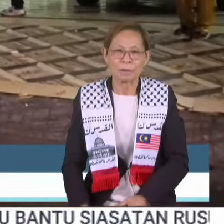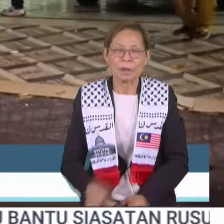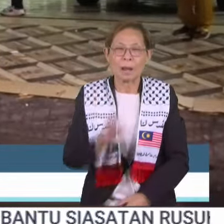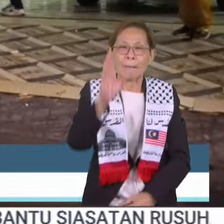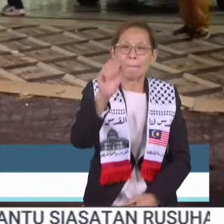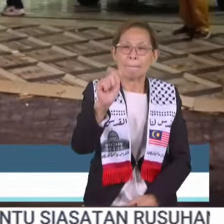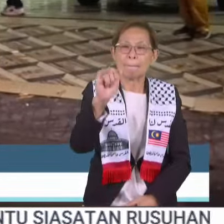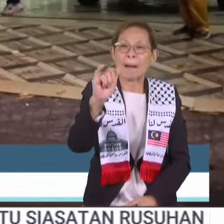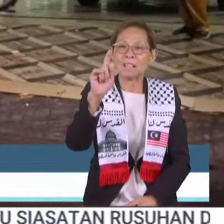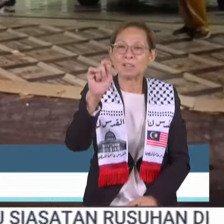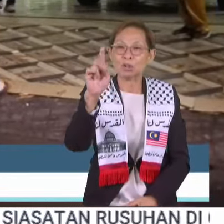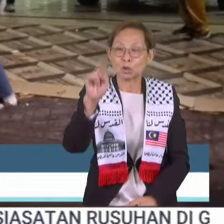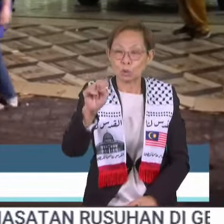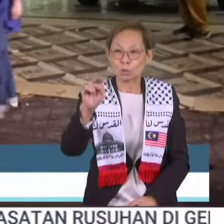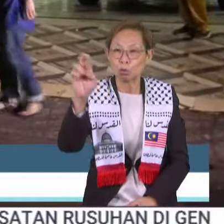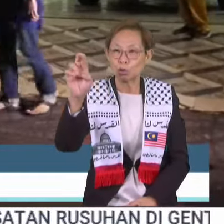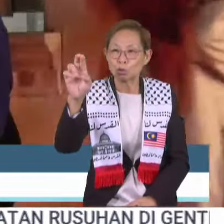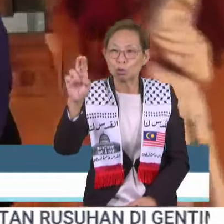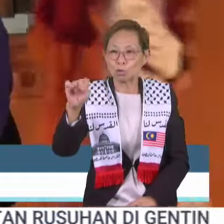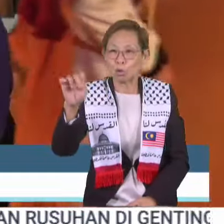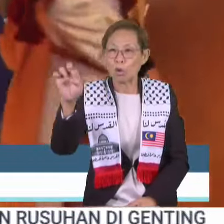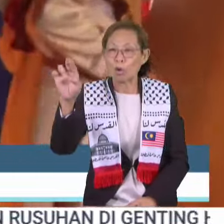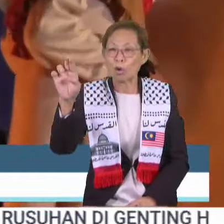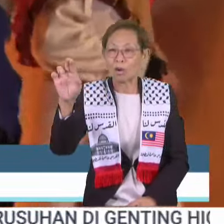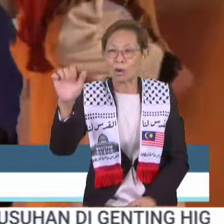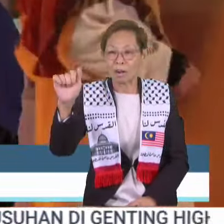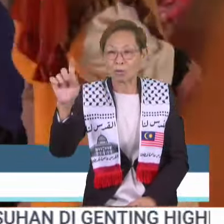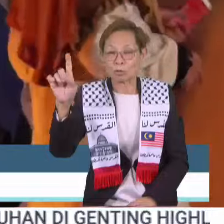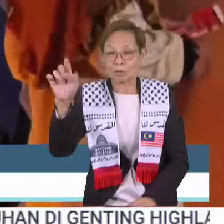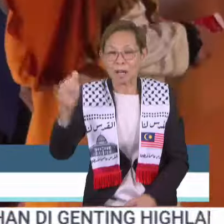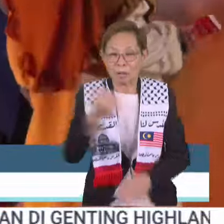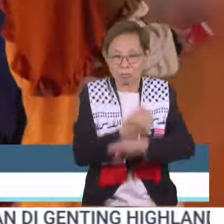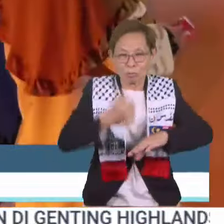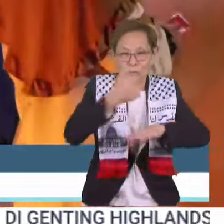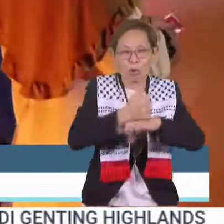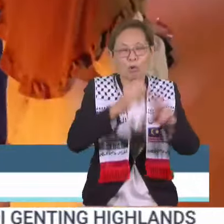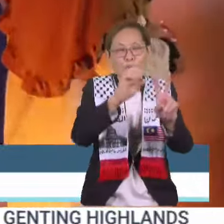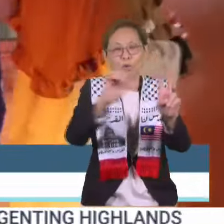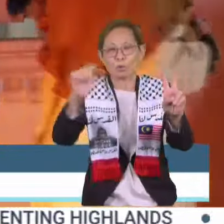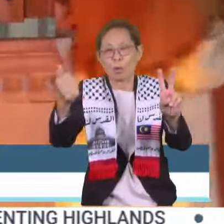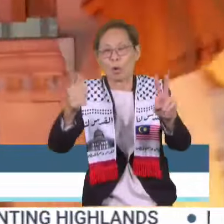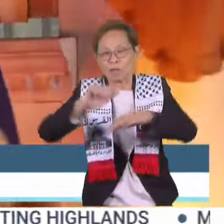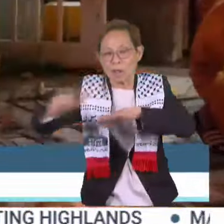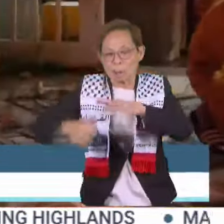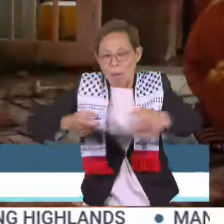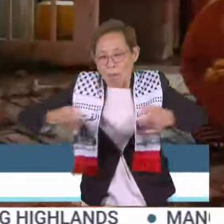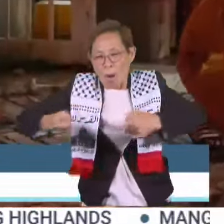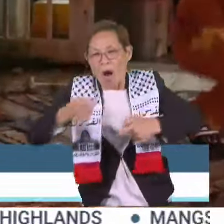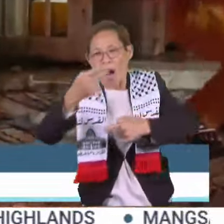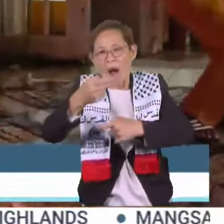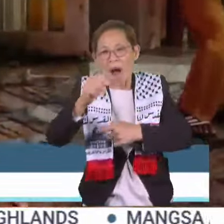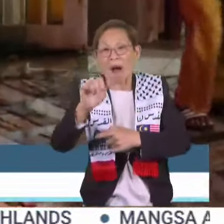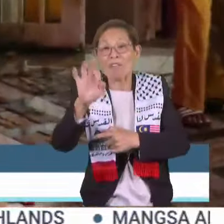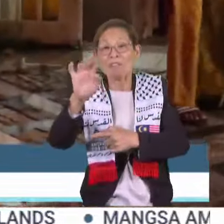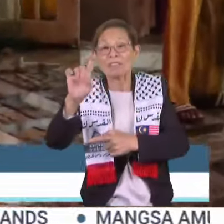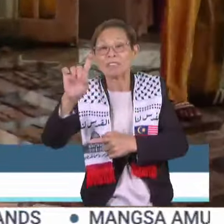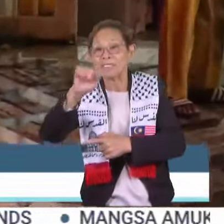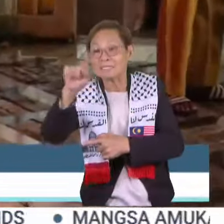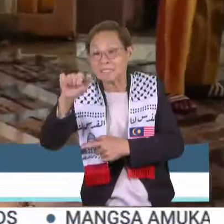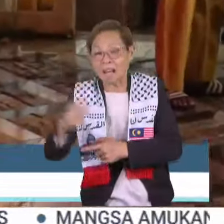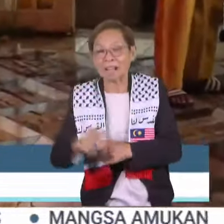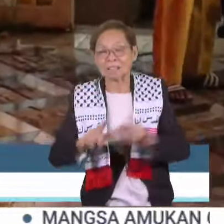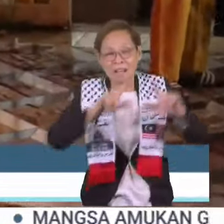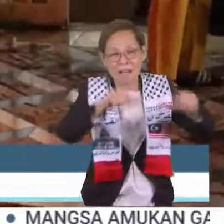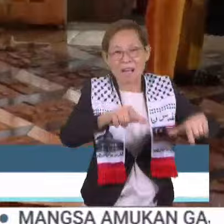Baitun Nurwadah ditubuhkan pada 2010 di bawah seliaan Hafifah Ismail sepenuh masa. Terletak di